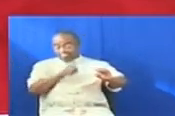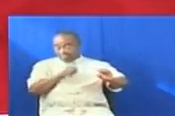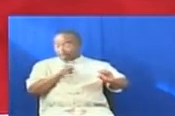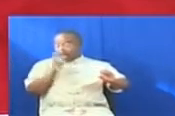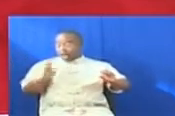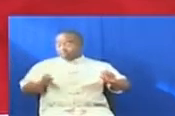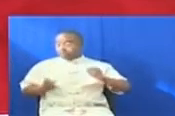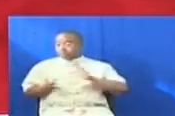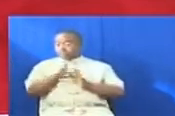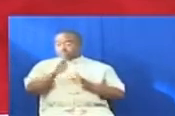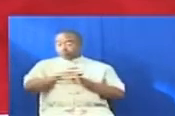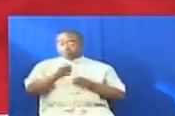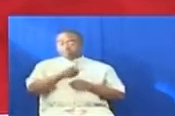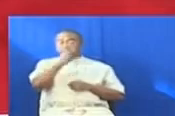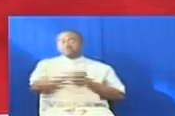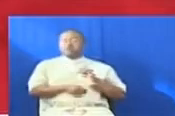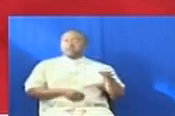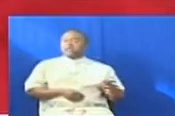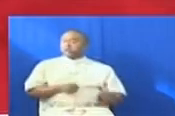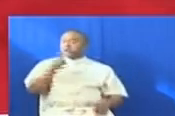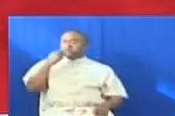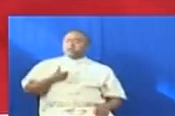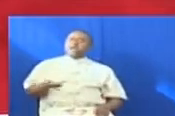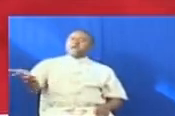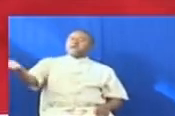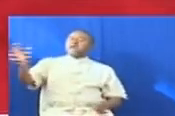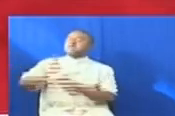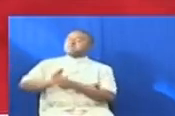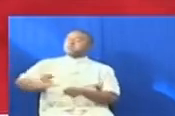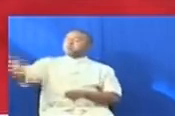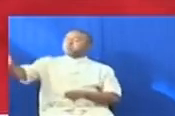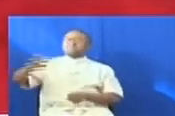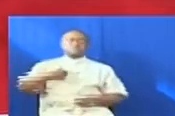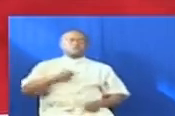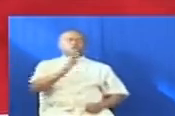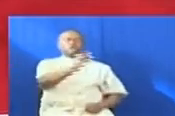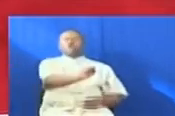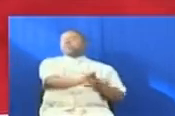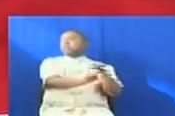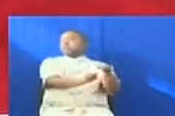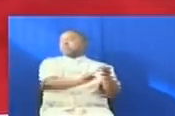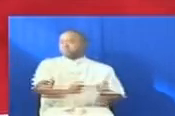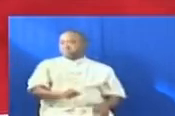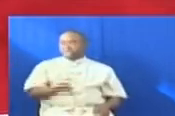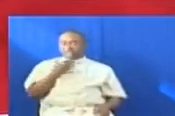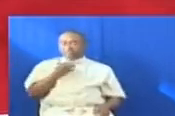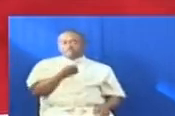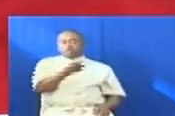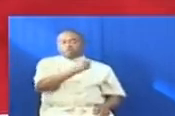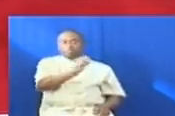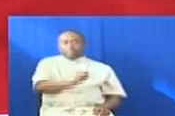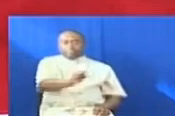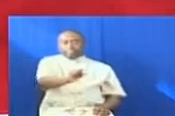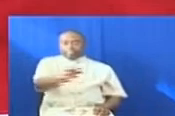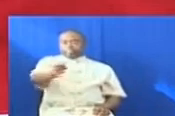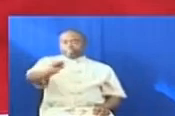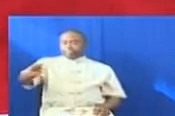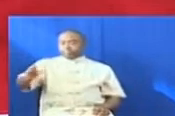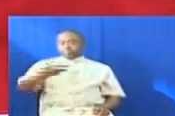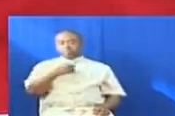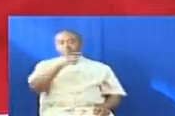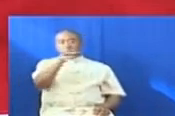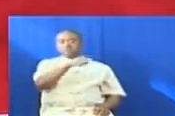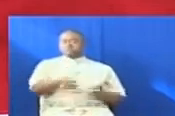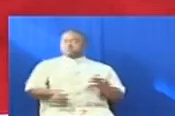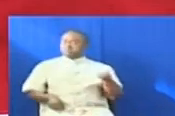fedha vibaya, kwa sababu kama fedha zimepelekwa hazitoshi, wanaona ngoja wakope wapeleke mahali pengine, kumbe ni kosa